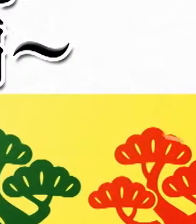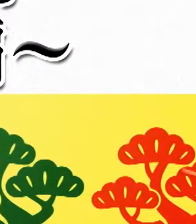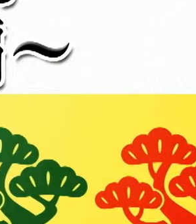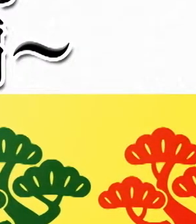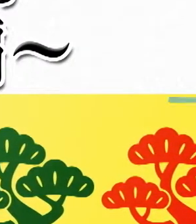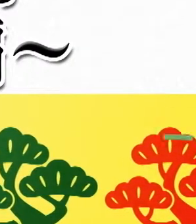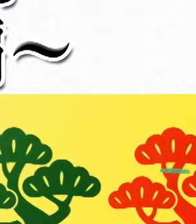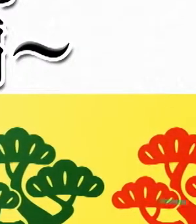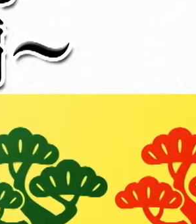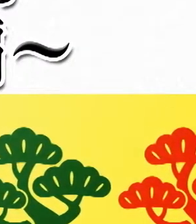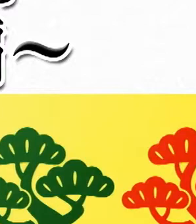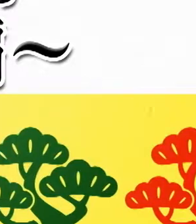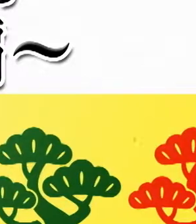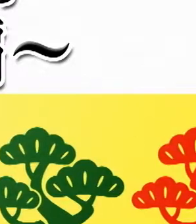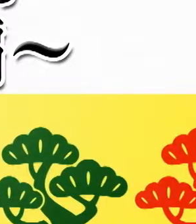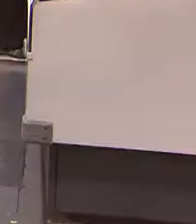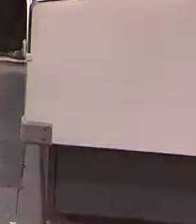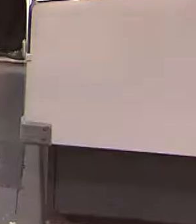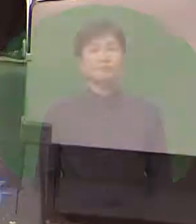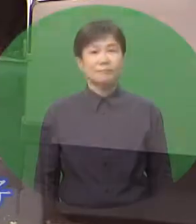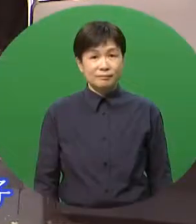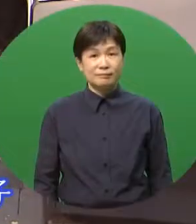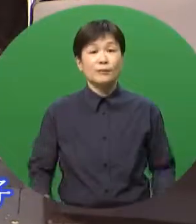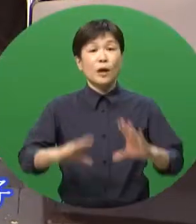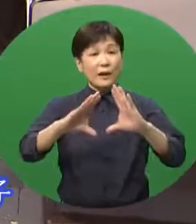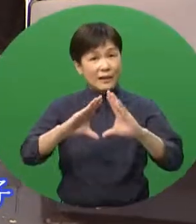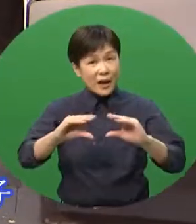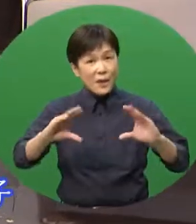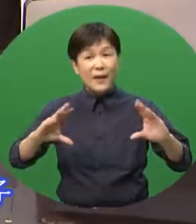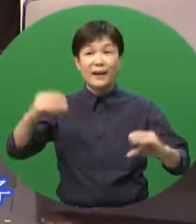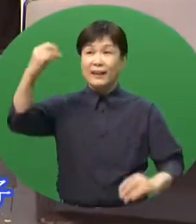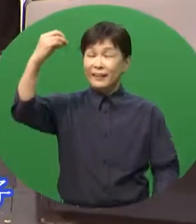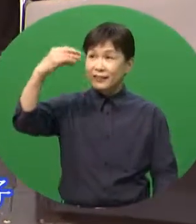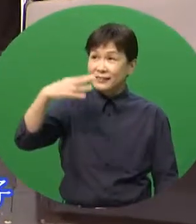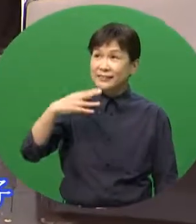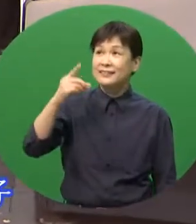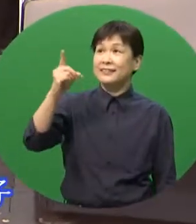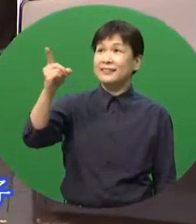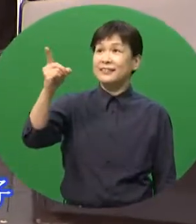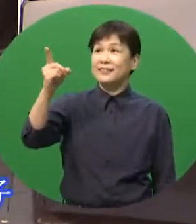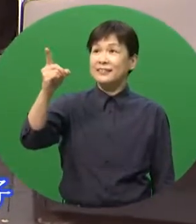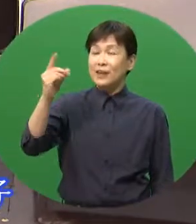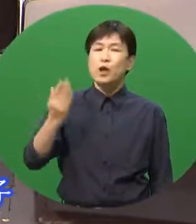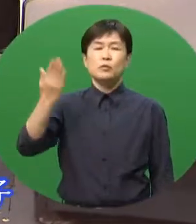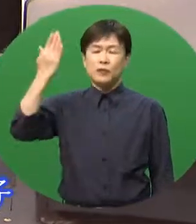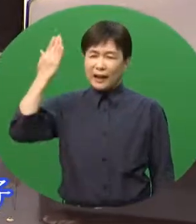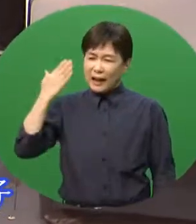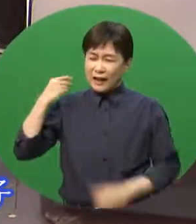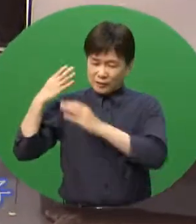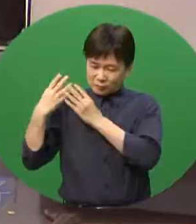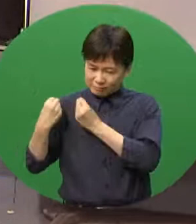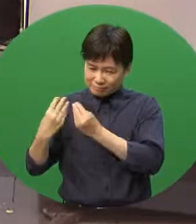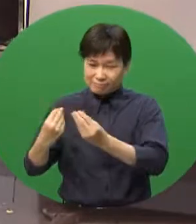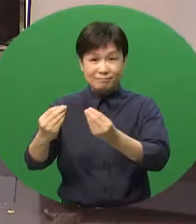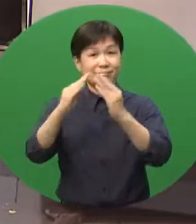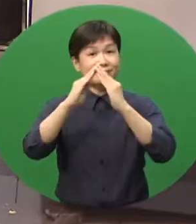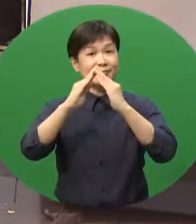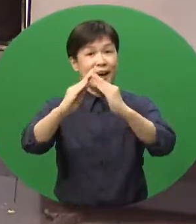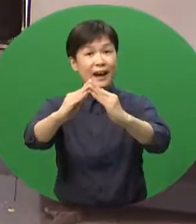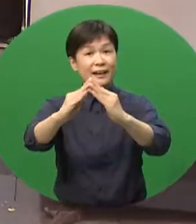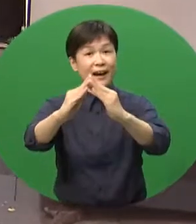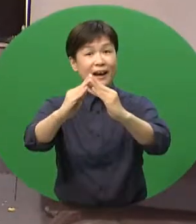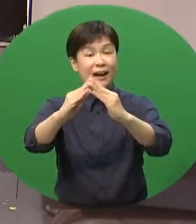場、これまでとこれから編。 裸電球の柔らかい明かり、長屋敷の建物、この